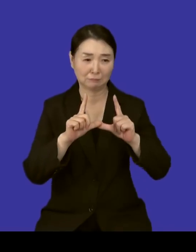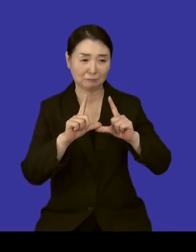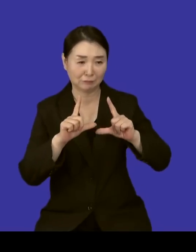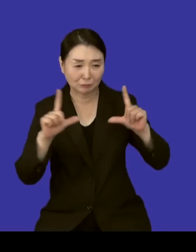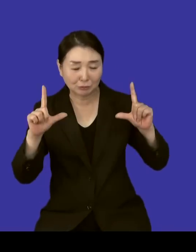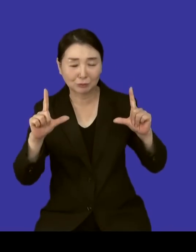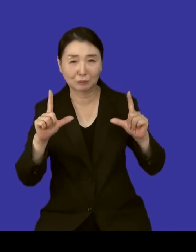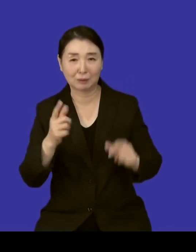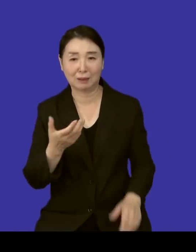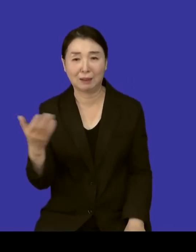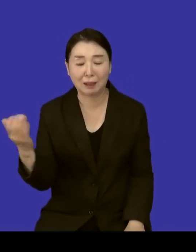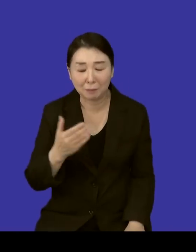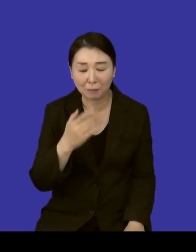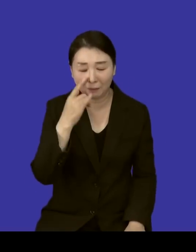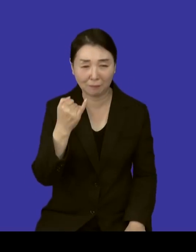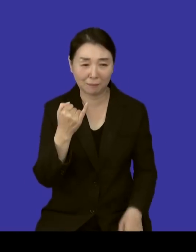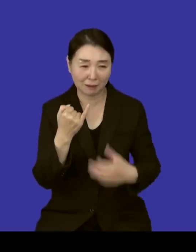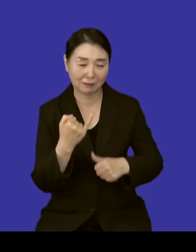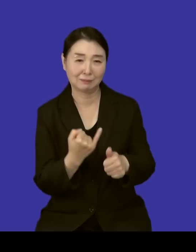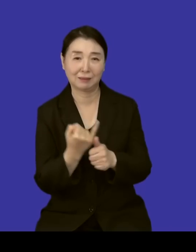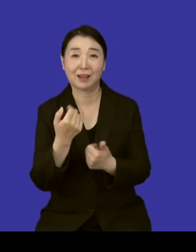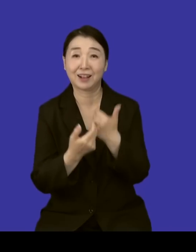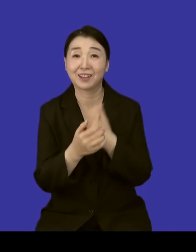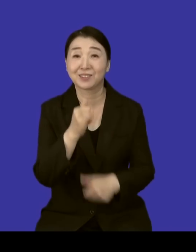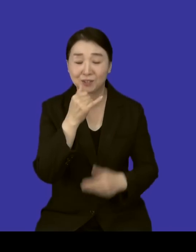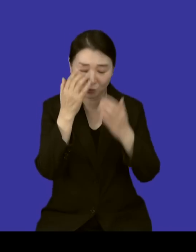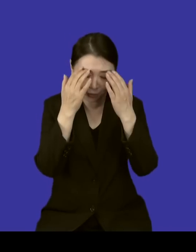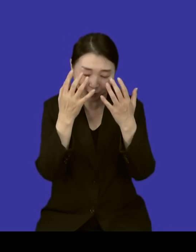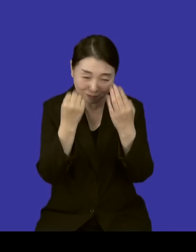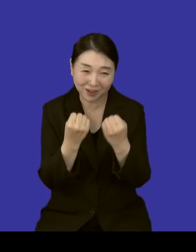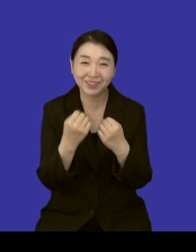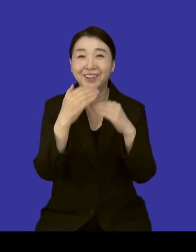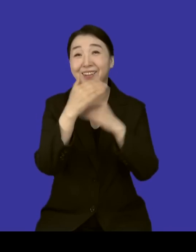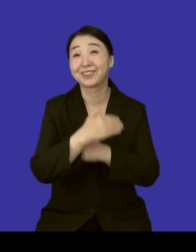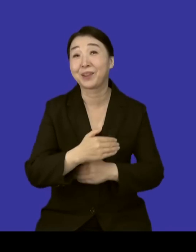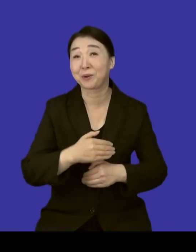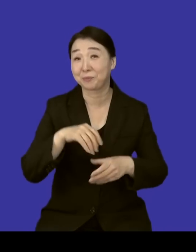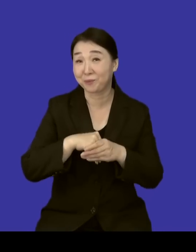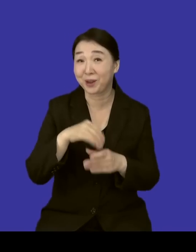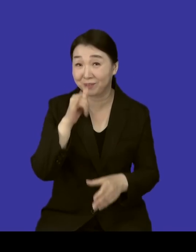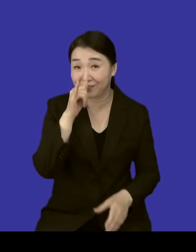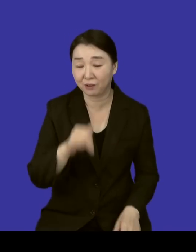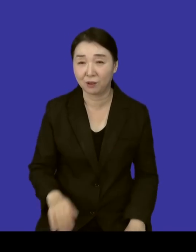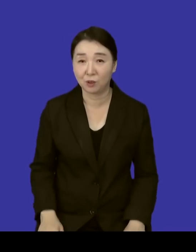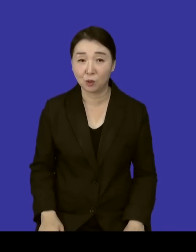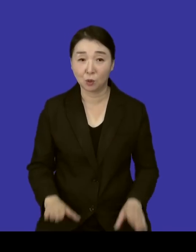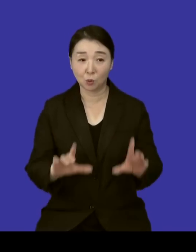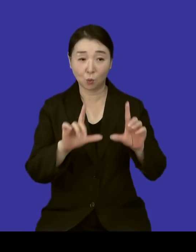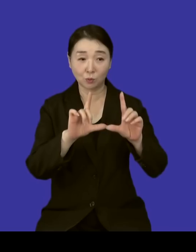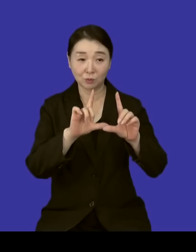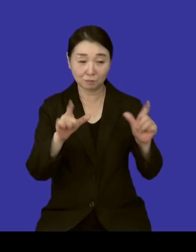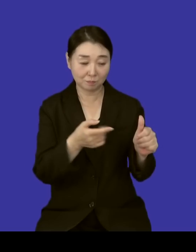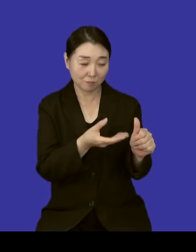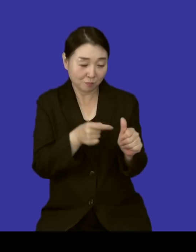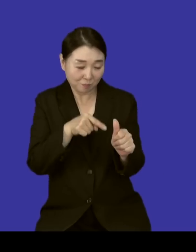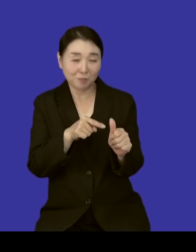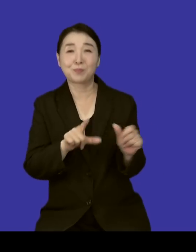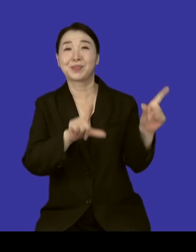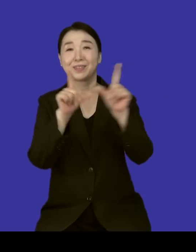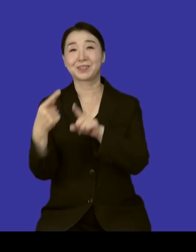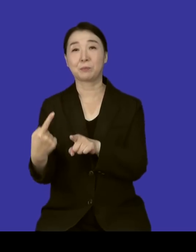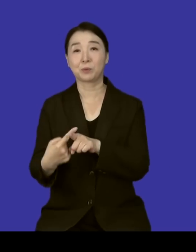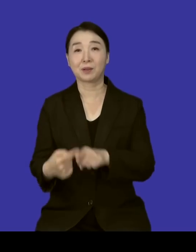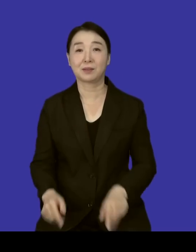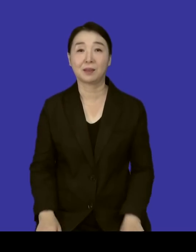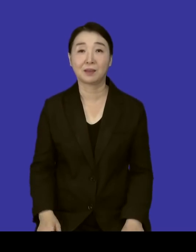뭐 고부간의 갈등도 있고 여러 가지 고통을 받는 그런 필수 요소들이 있죠. 오늘 모실 주인공의 삶이 바로 그러한 삶이었다고 합니다. 네, 맞습니다.